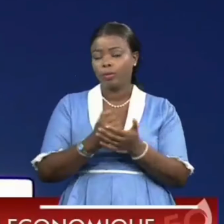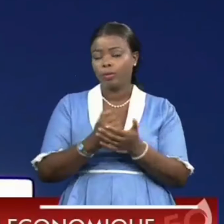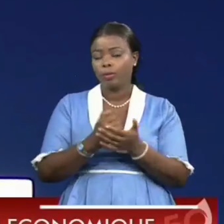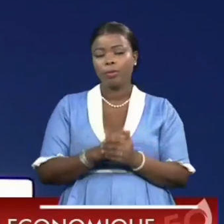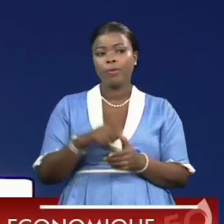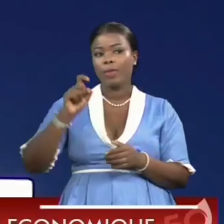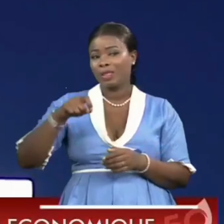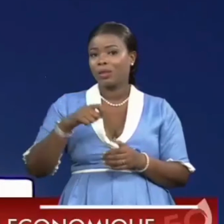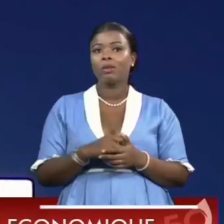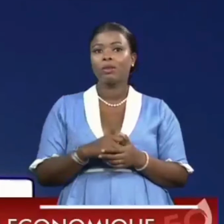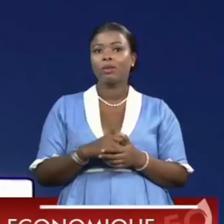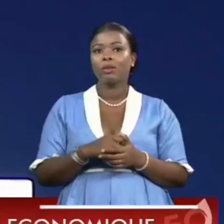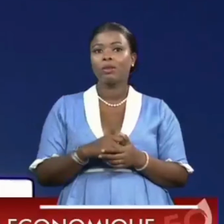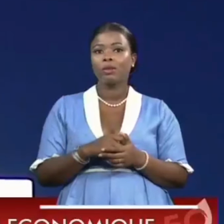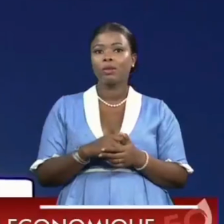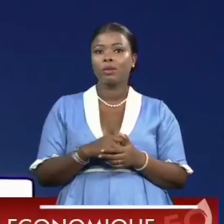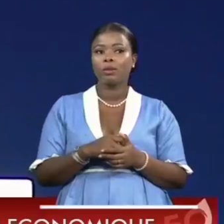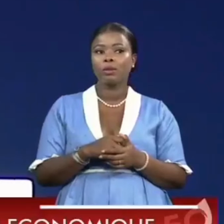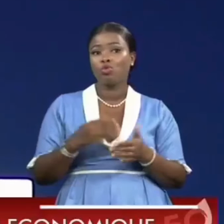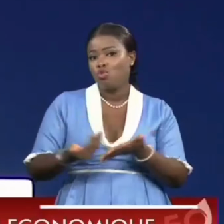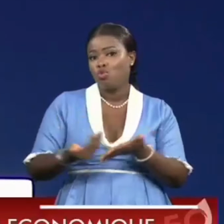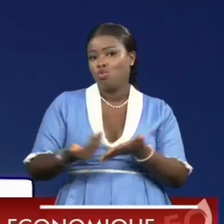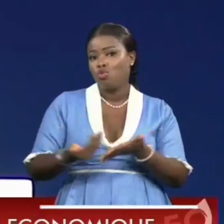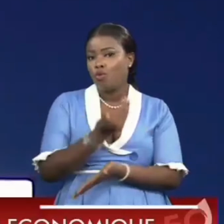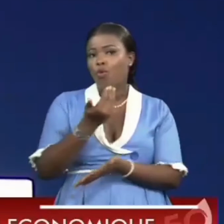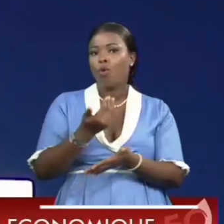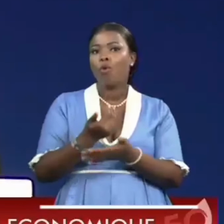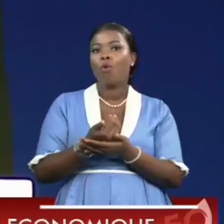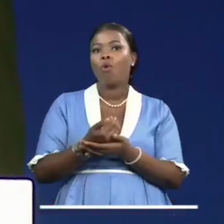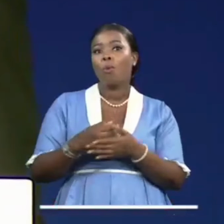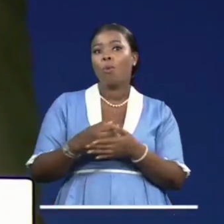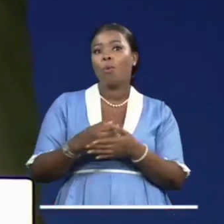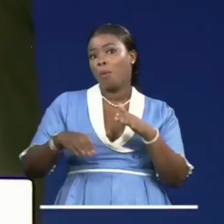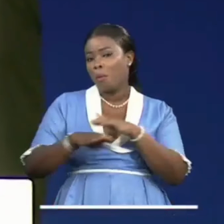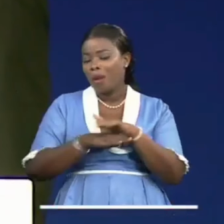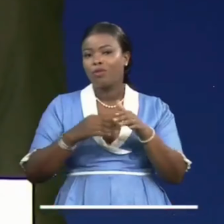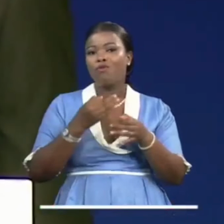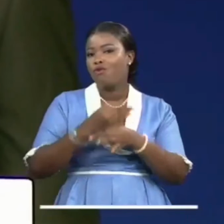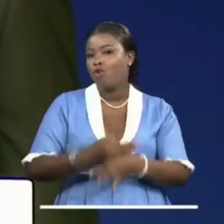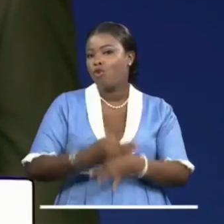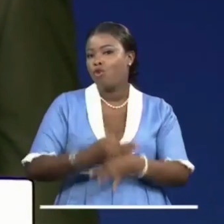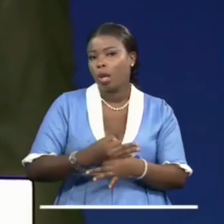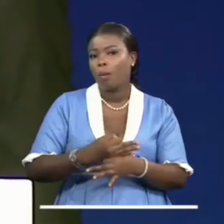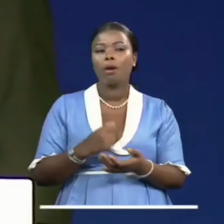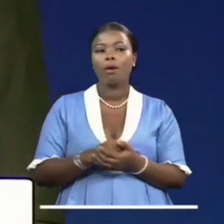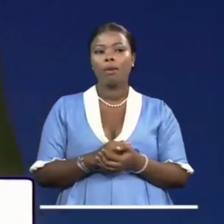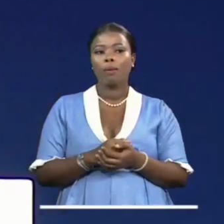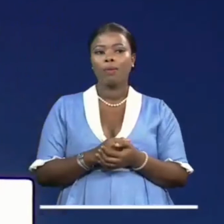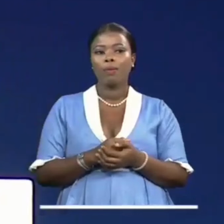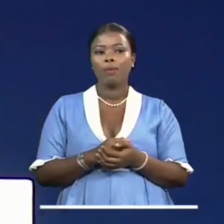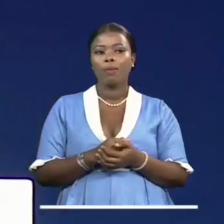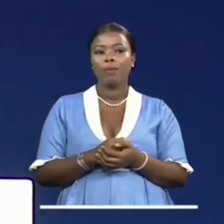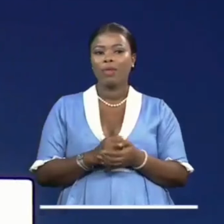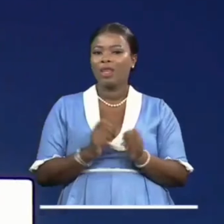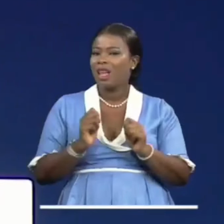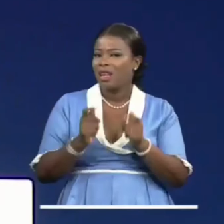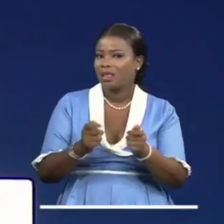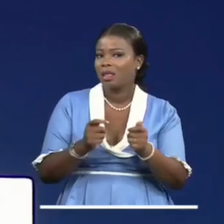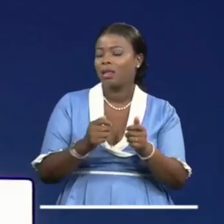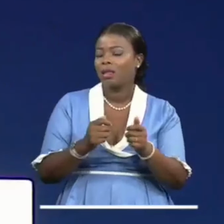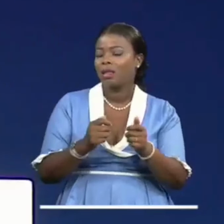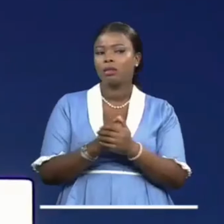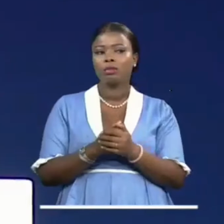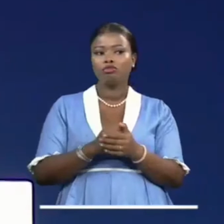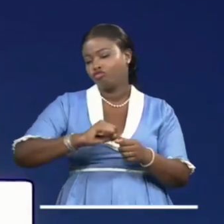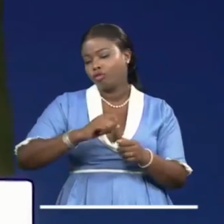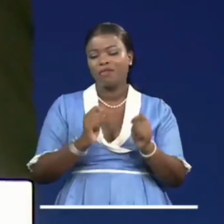d'impulser les nouveaux fondements du nouveau modèle qui sera mis en place et d'accélérer la cadence vers